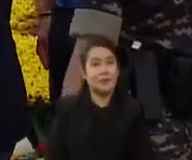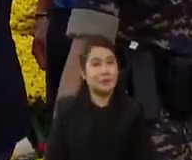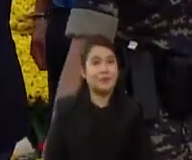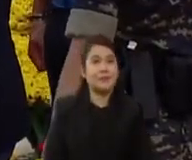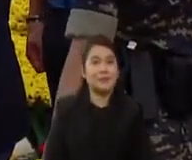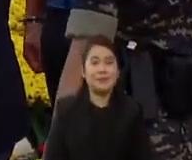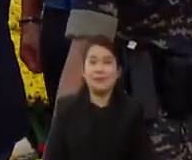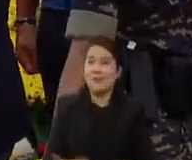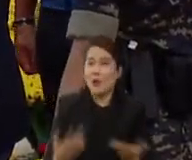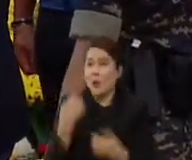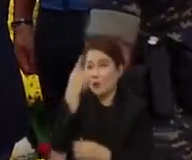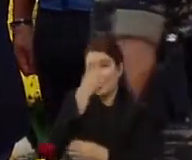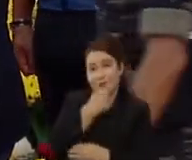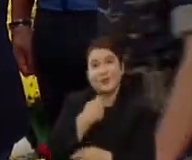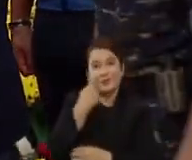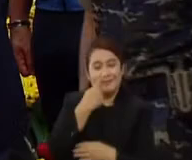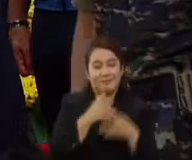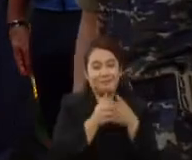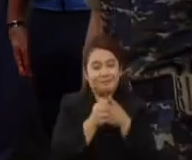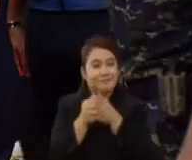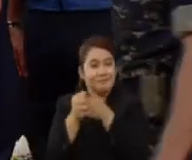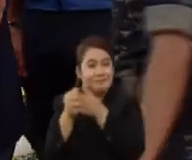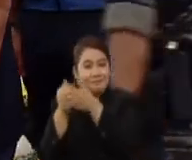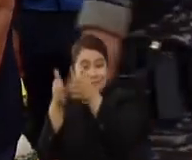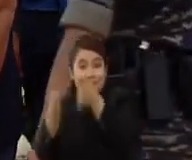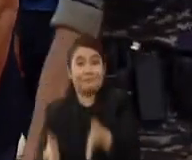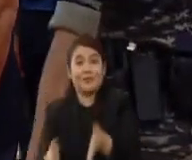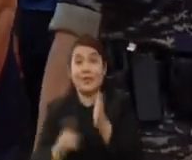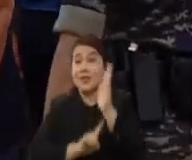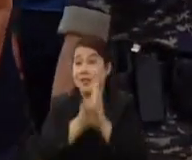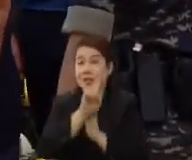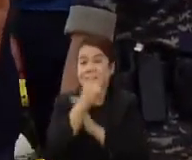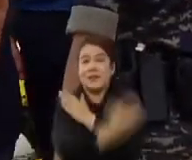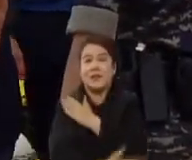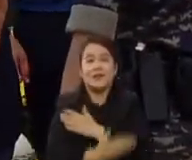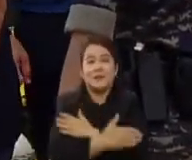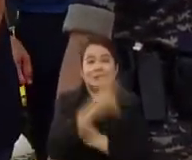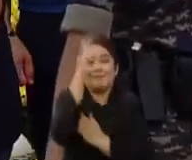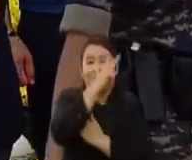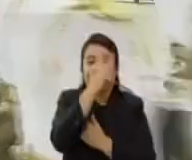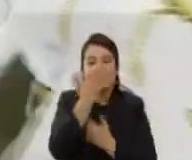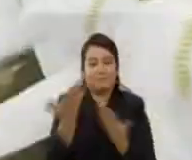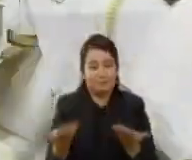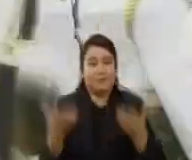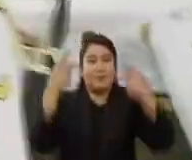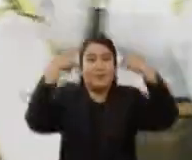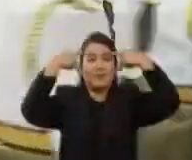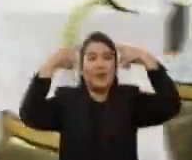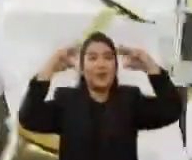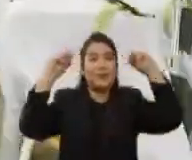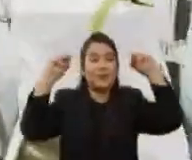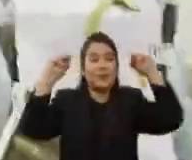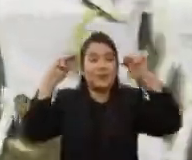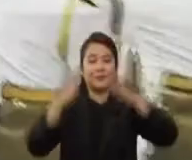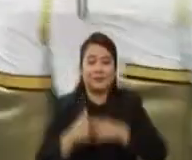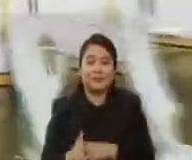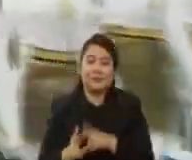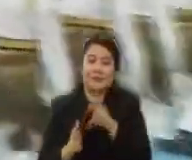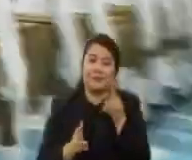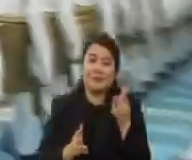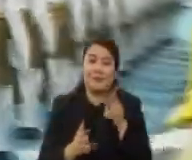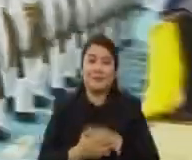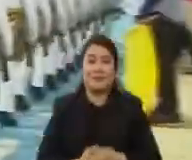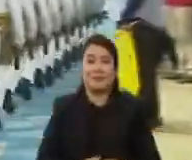Ini dia wajah-wajah pemimpin tertinggi negara, Ketua Kerajaan Yang Amat Berhormat Perdana Menteri. Di sebelah kirinya tadi